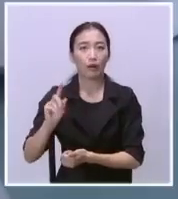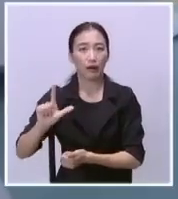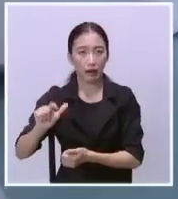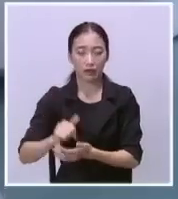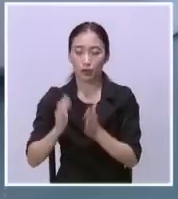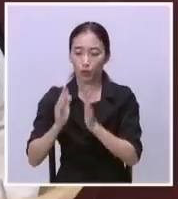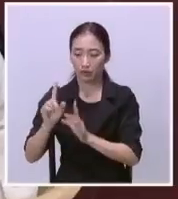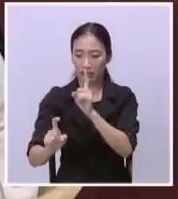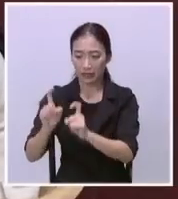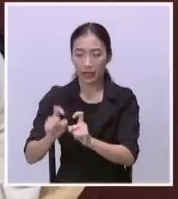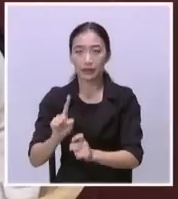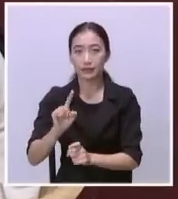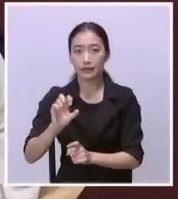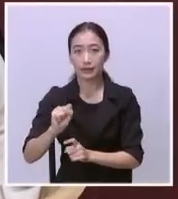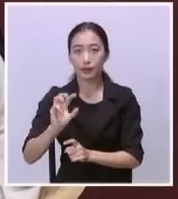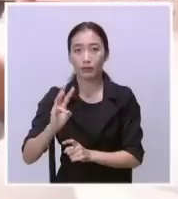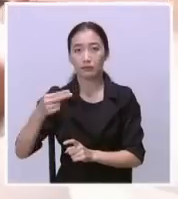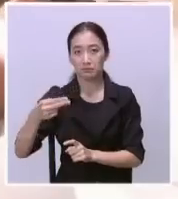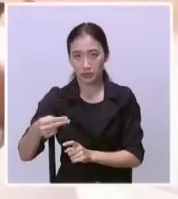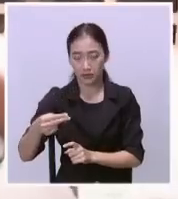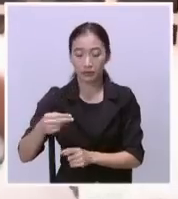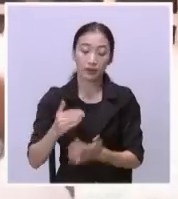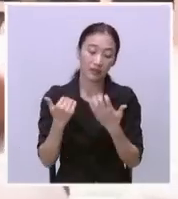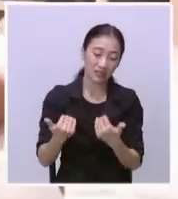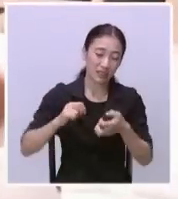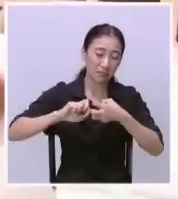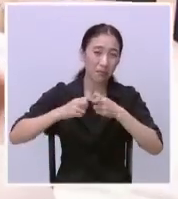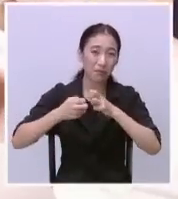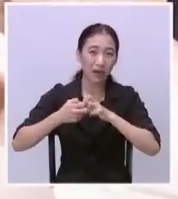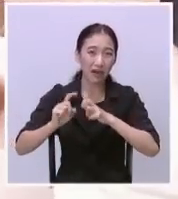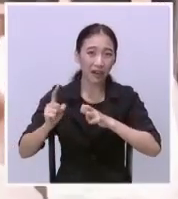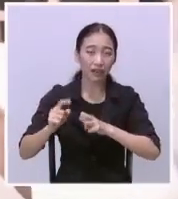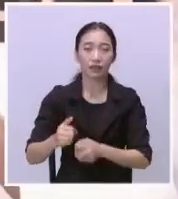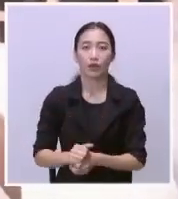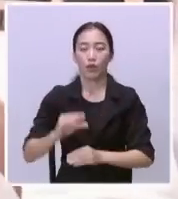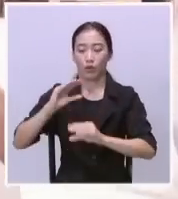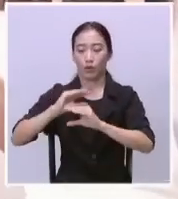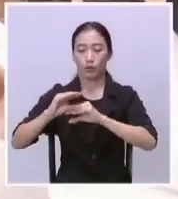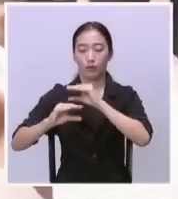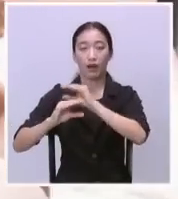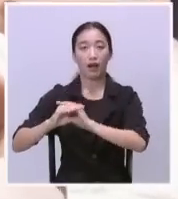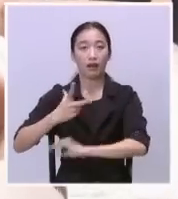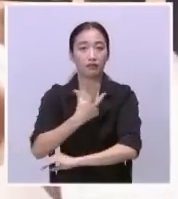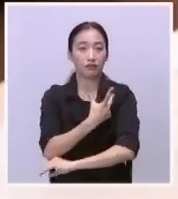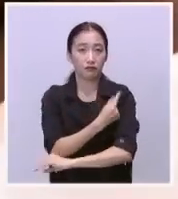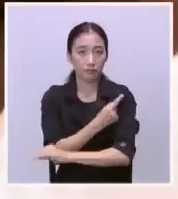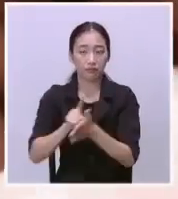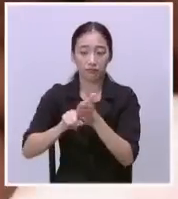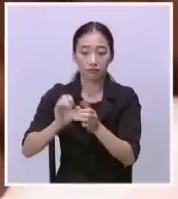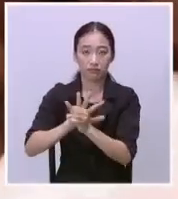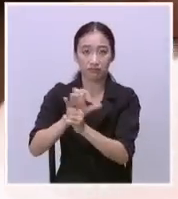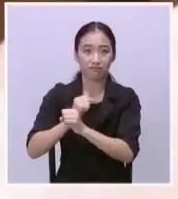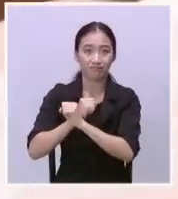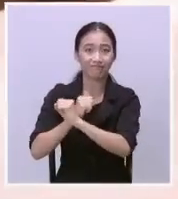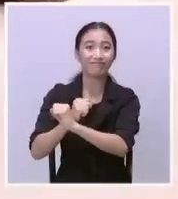าณ 160,000 กว่าคนเลยทีเดียวแต่ทีนี้ปัญหามันเกิดขึ้นในเรื่องของโครงการวัคซีนต้านโควิด19ค่ะ